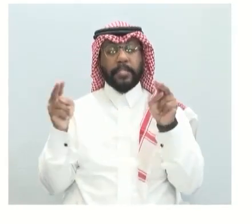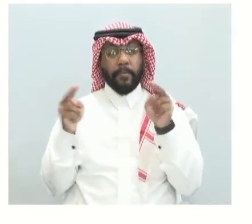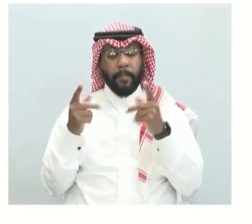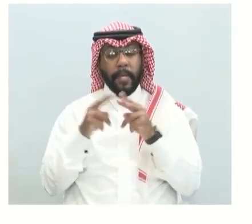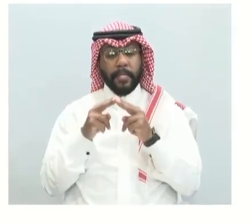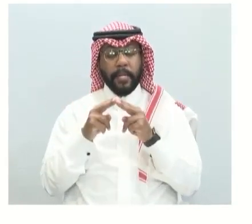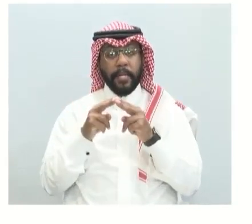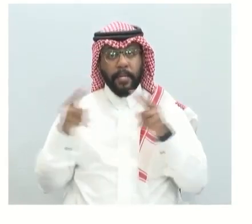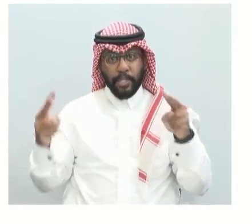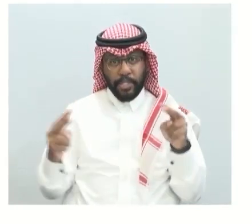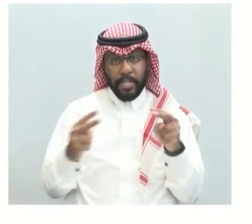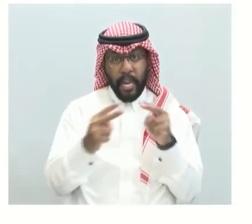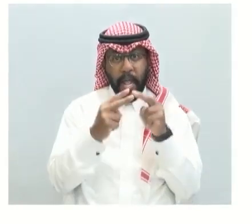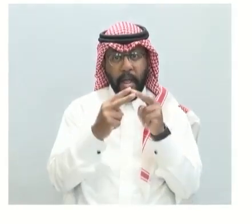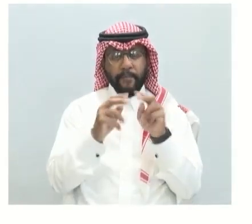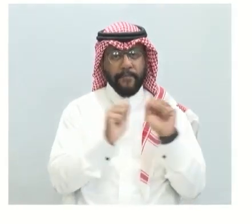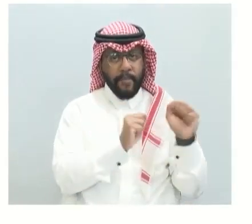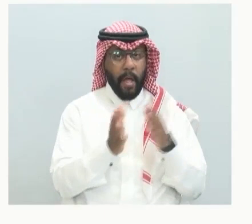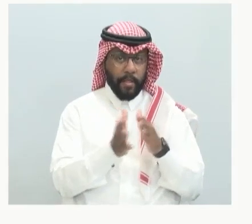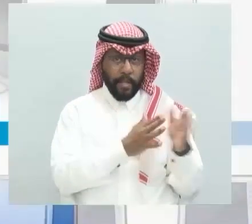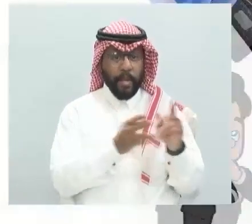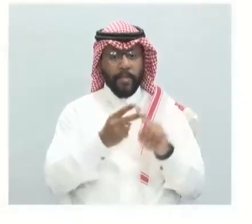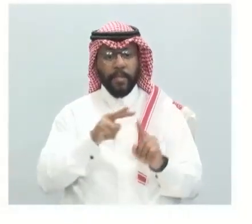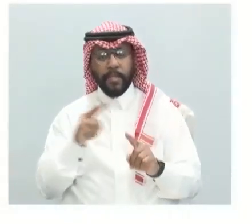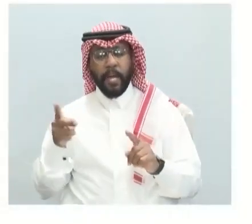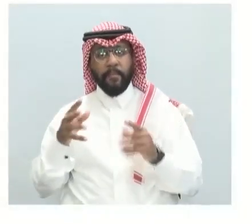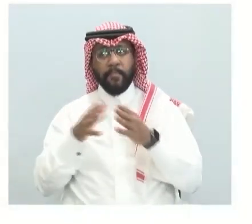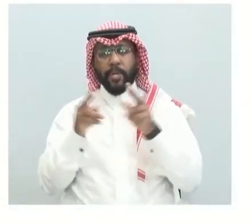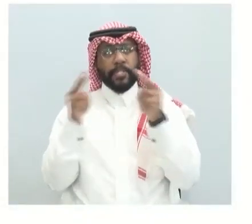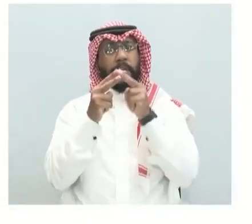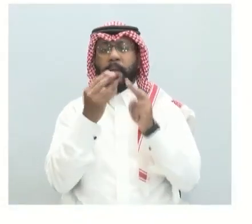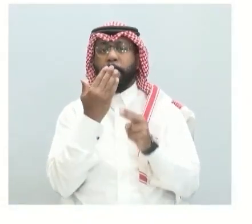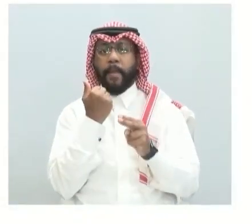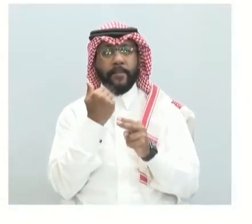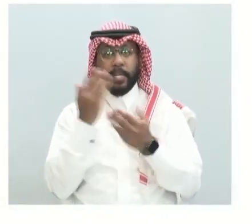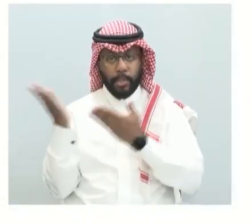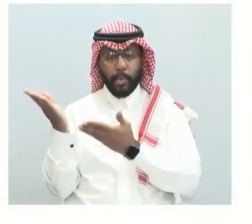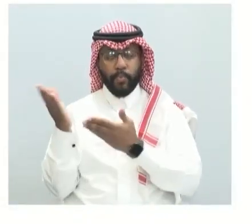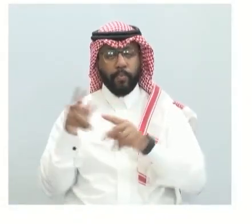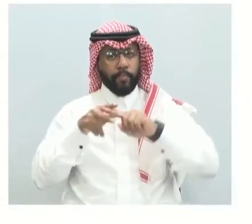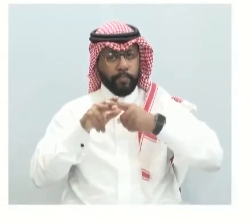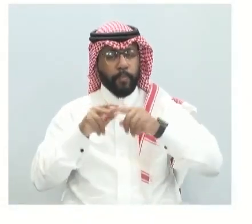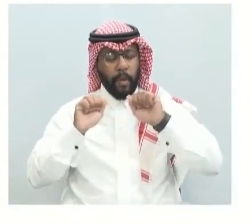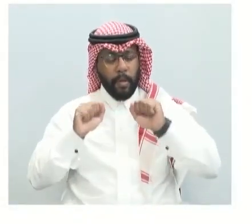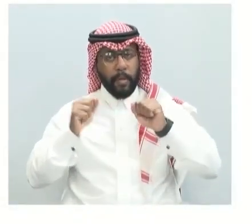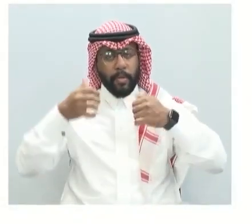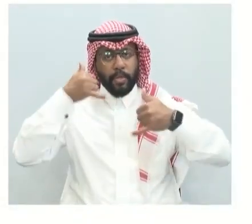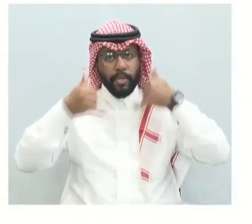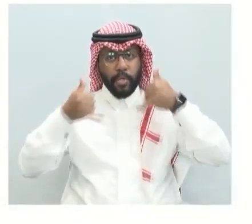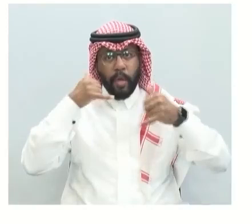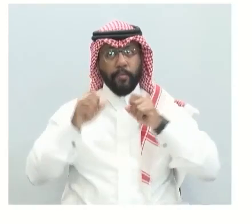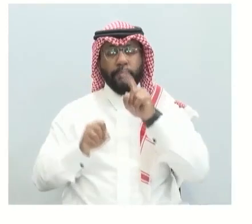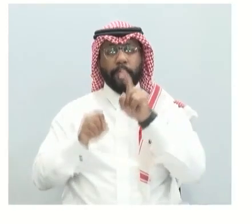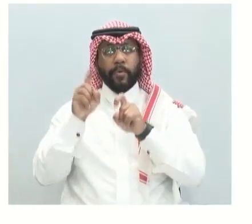بواسطه اسلاك ماديه او انها تتصل بالطريقه لاسلكيه الطريقه التقنيه الاولى الخاصه بالاتصال تكون عاده